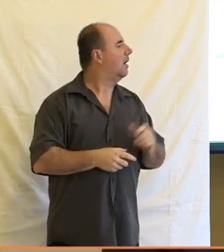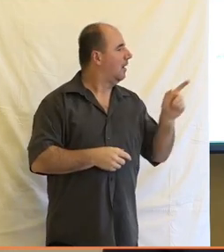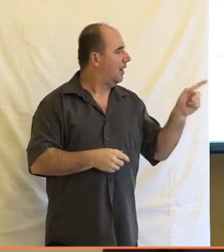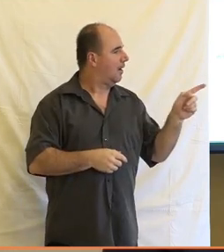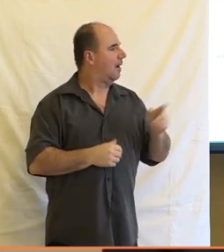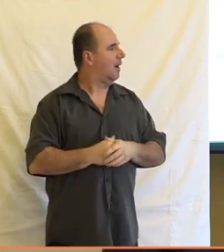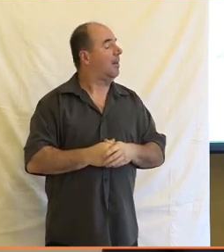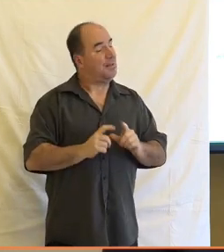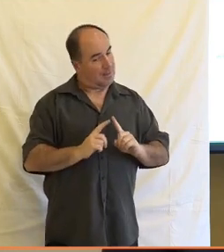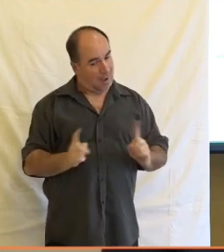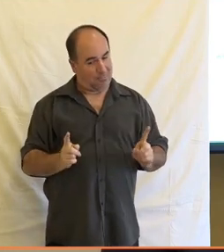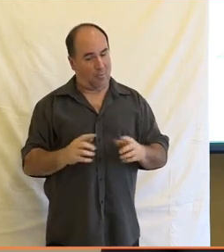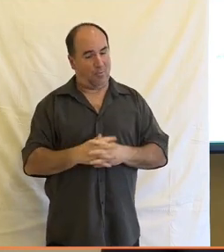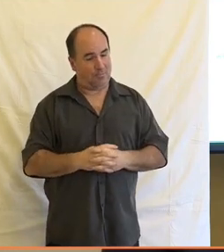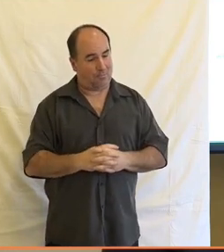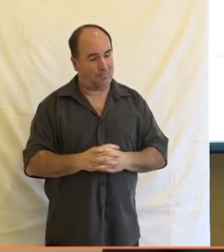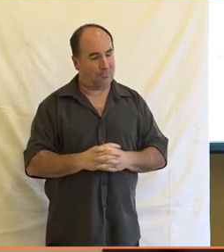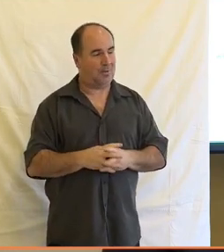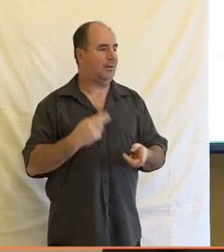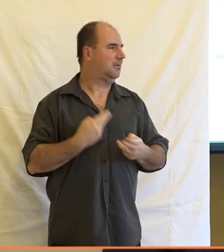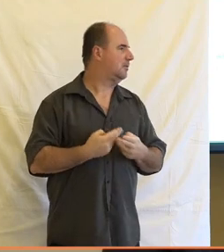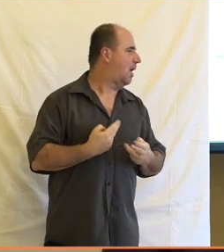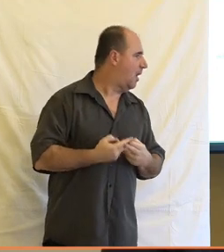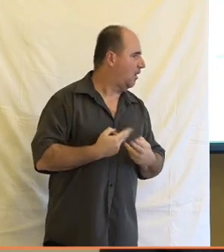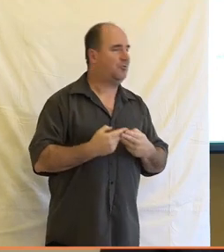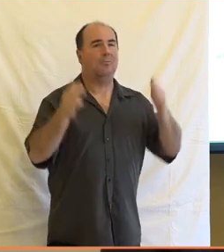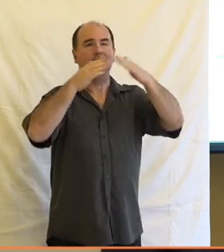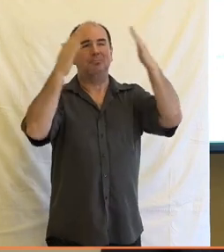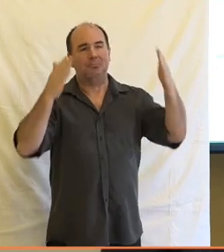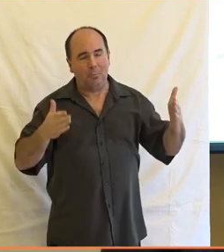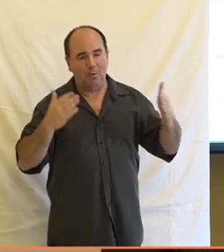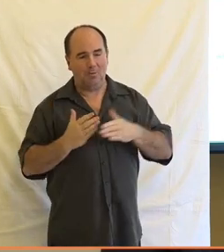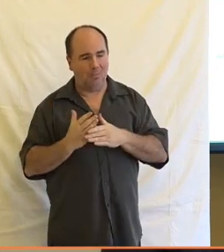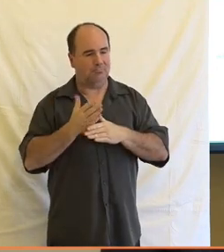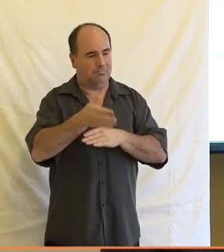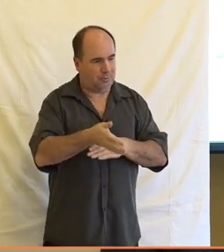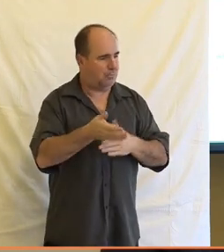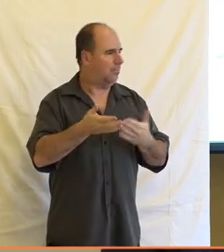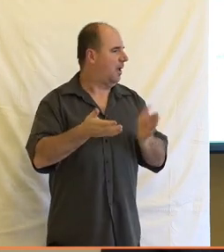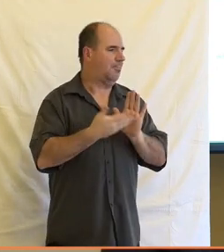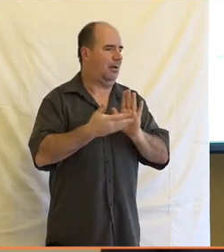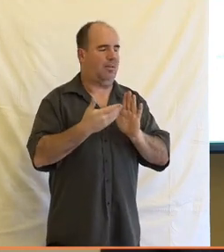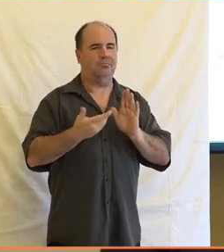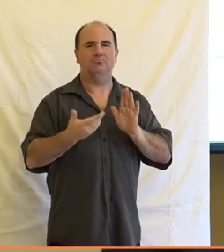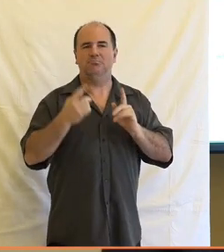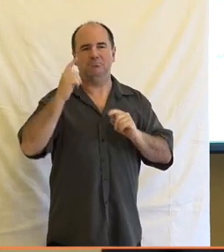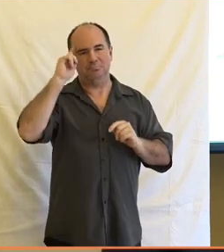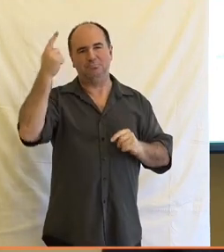budova po stránce fyzické. To znamená, když tam třeba přijde nevidomý člověk